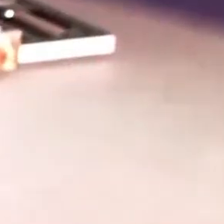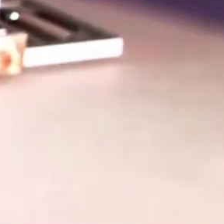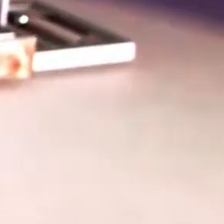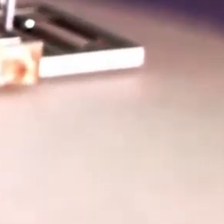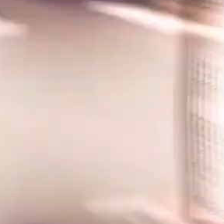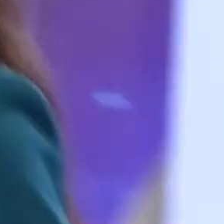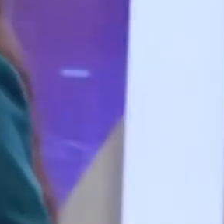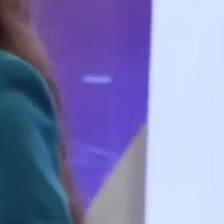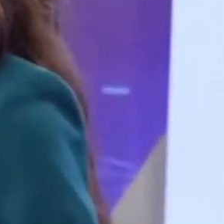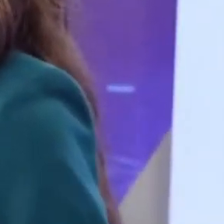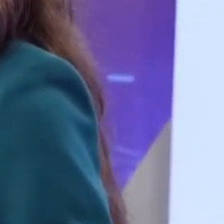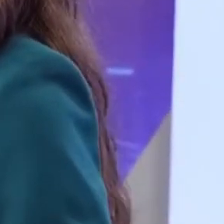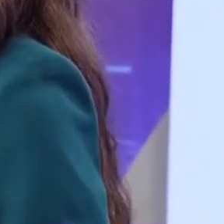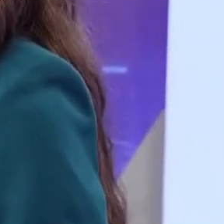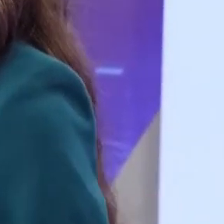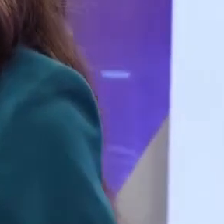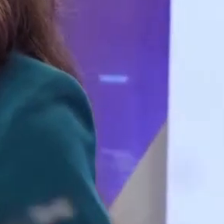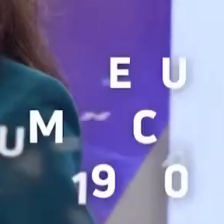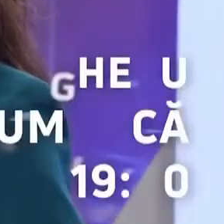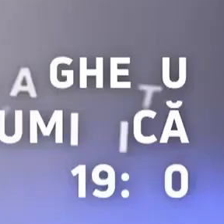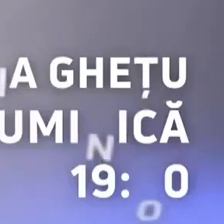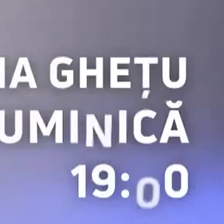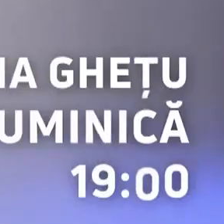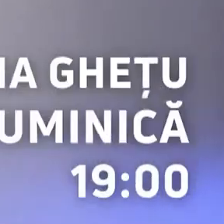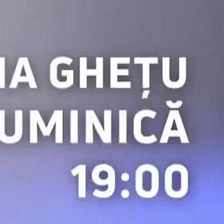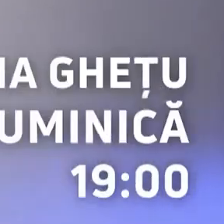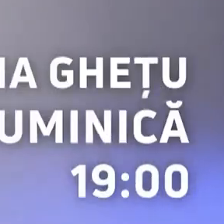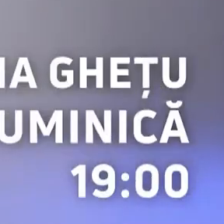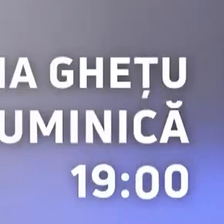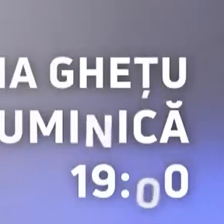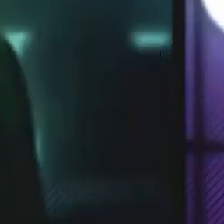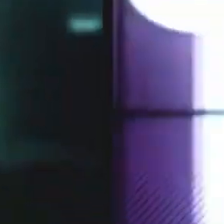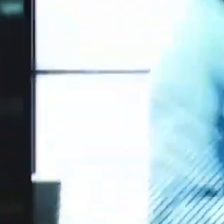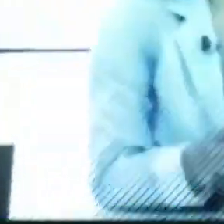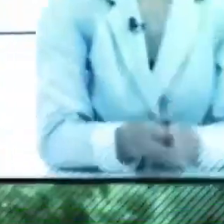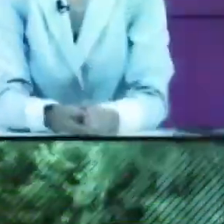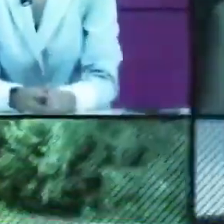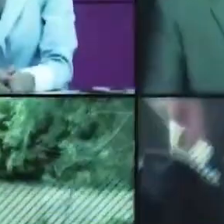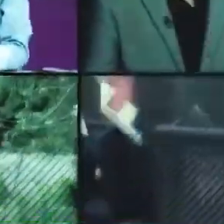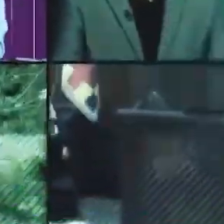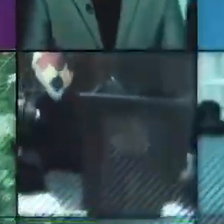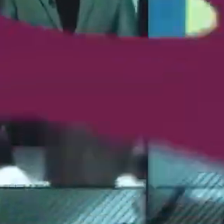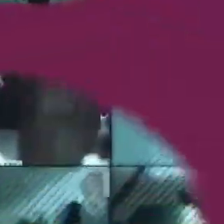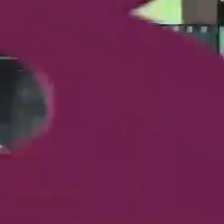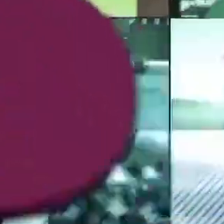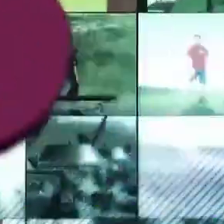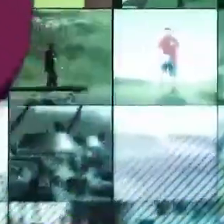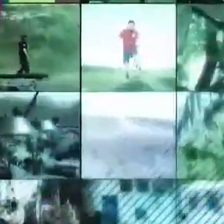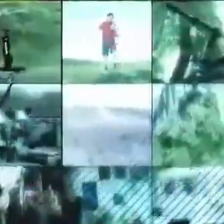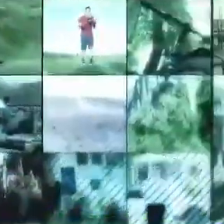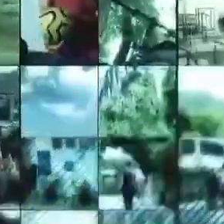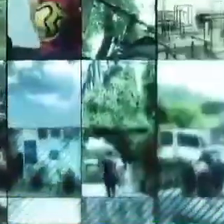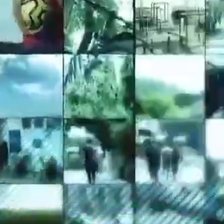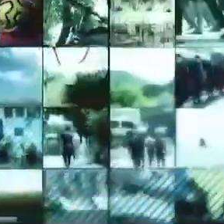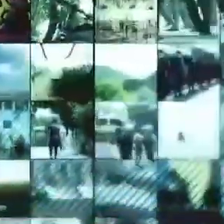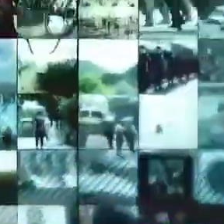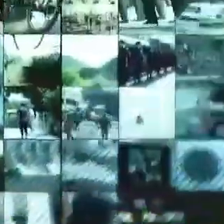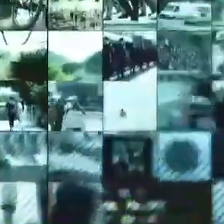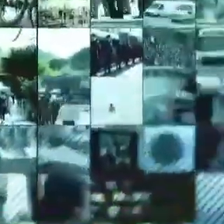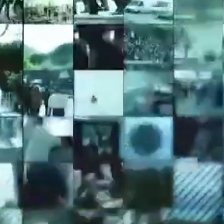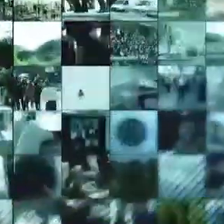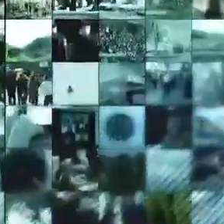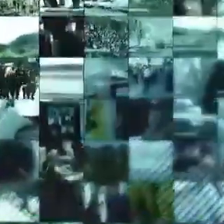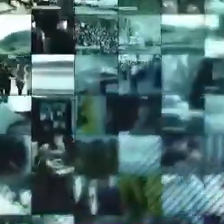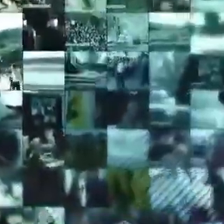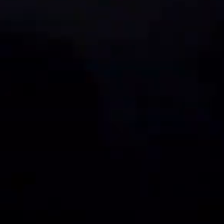importante subiecte ale săptămânii prezentate de Natalia Gets off știrile se întâmplă la tv8